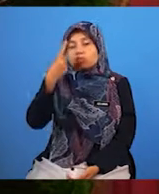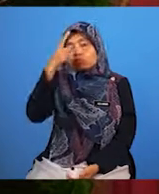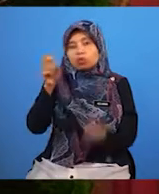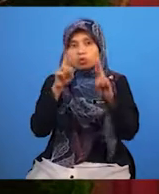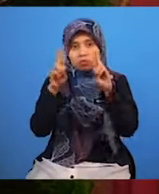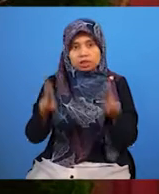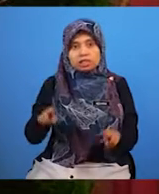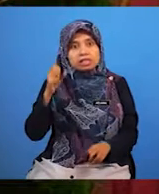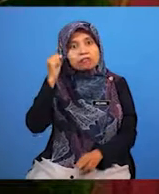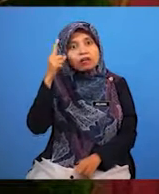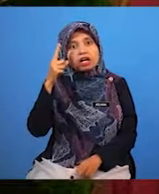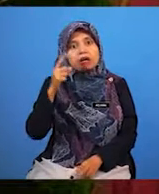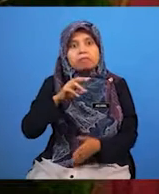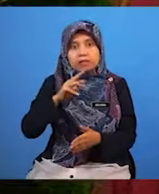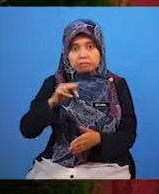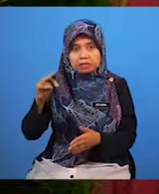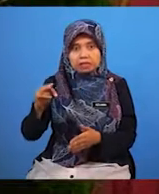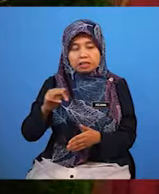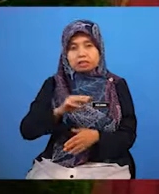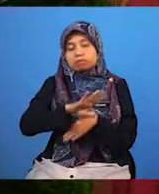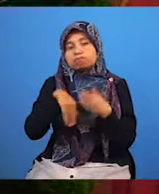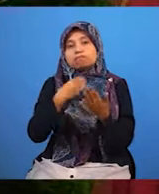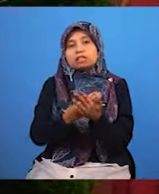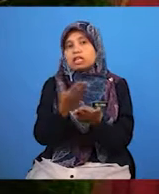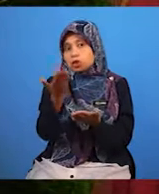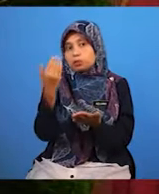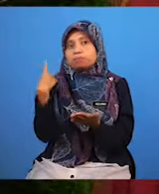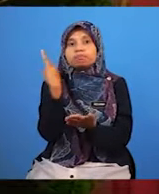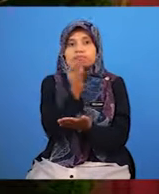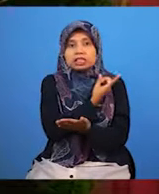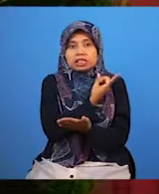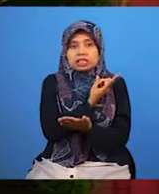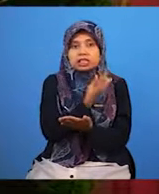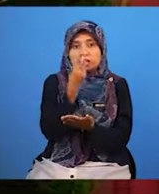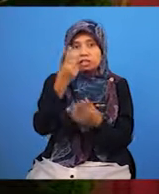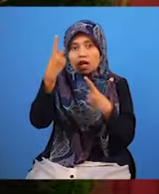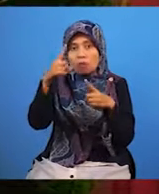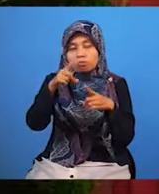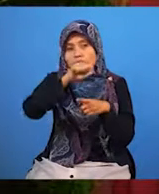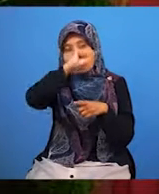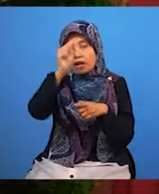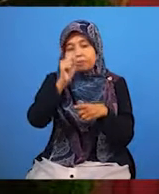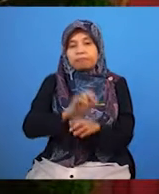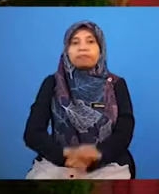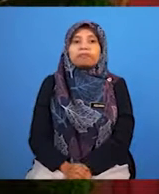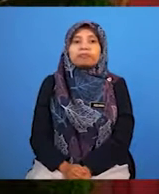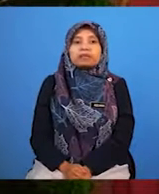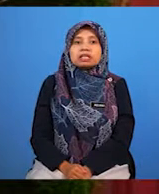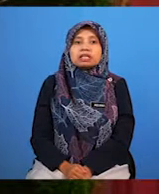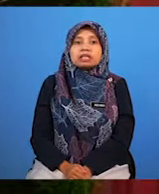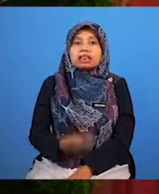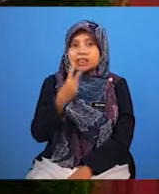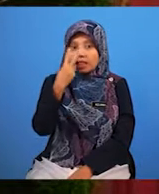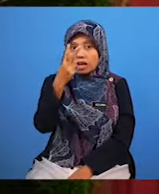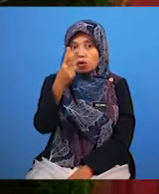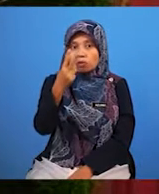untuk menguji kefahaman para pelajar sekalian, mari kita sama-sama menjawab beberapa soalan.